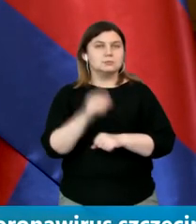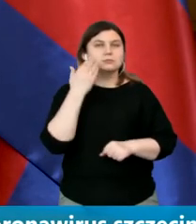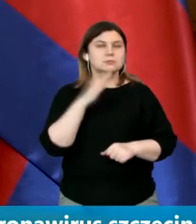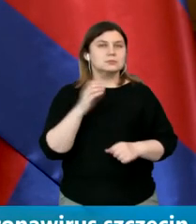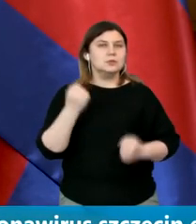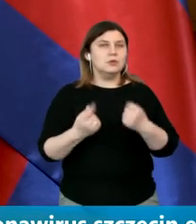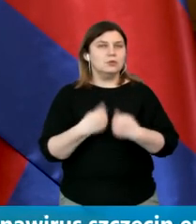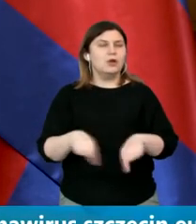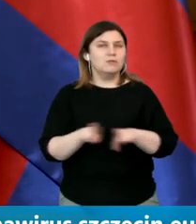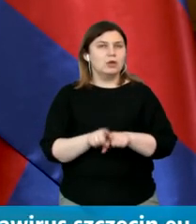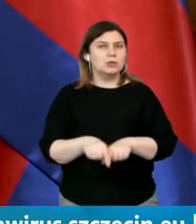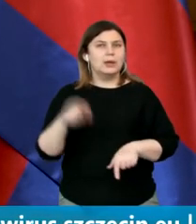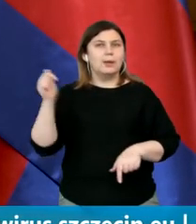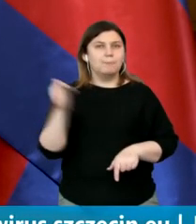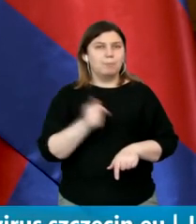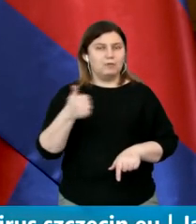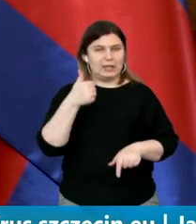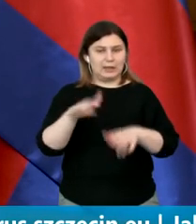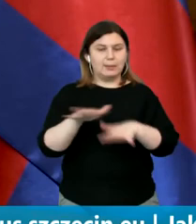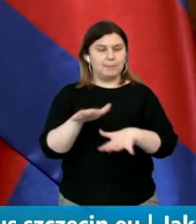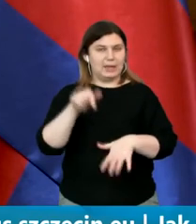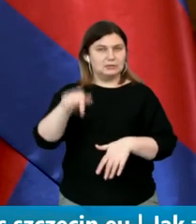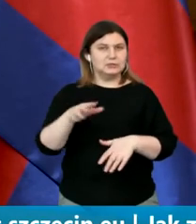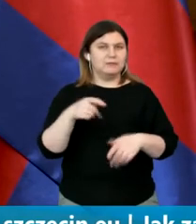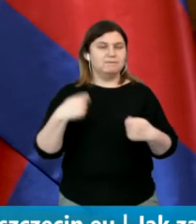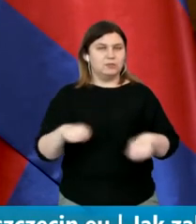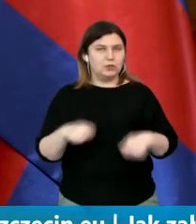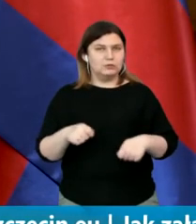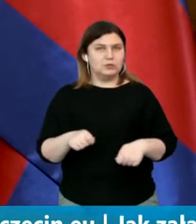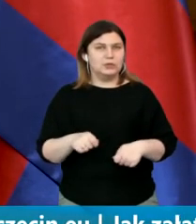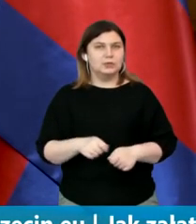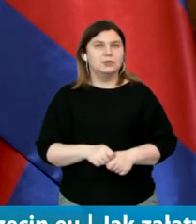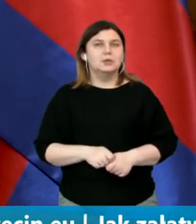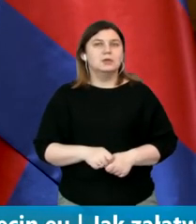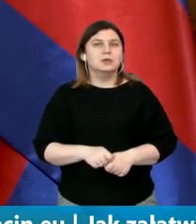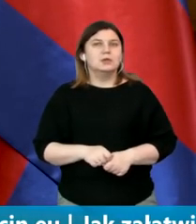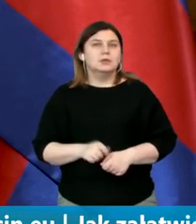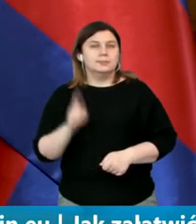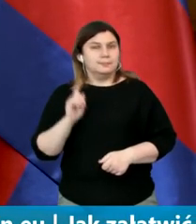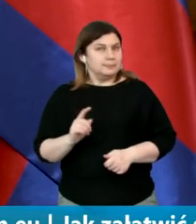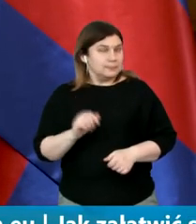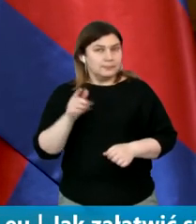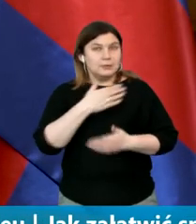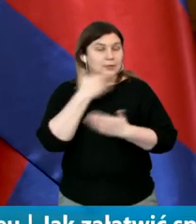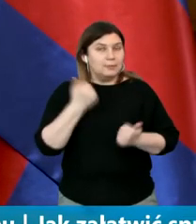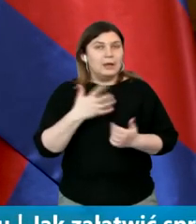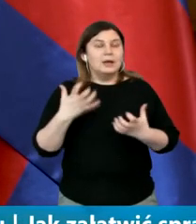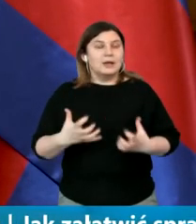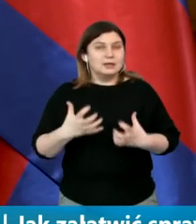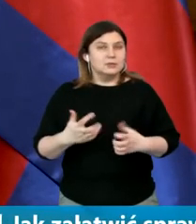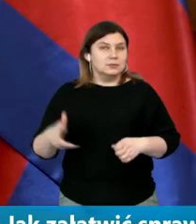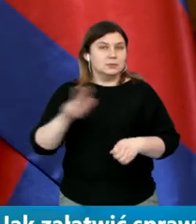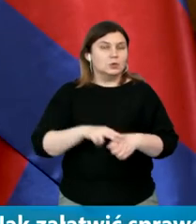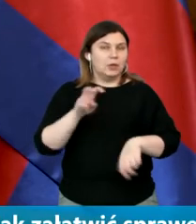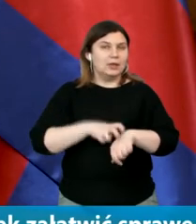do wykonania, bo powinno być to jedno miejsce w Szczecinie, natomiast nie ma po prostu chętnych